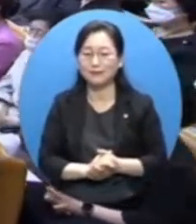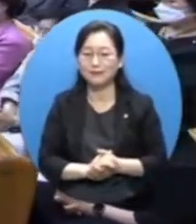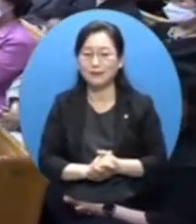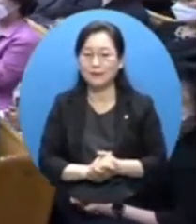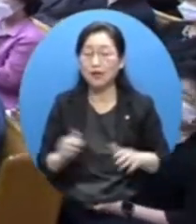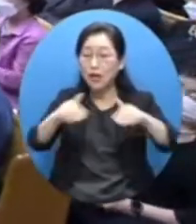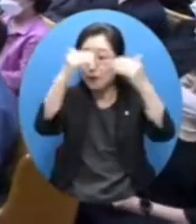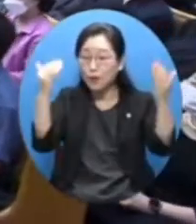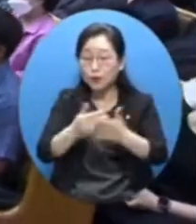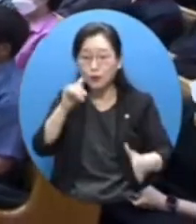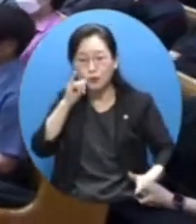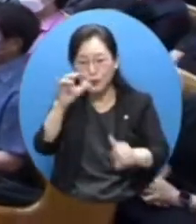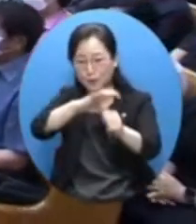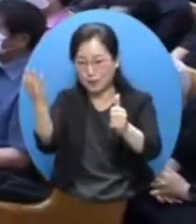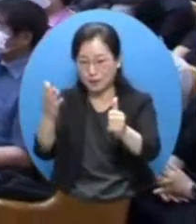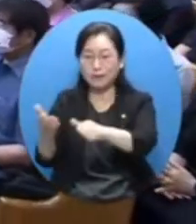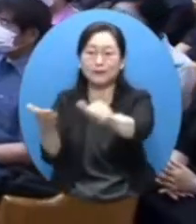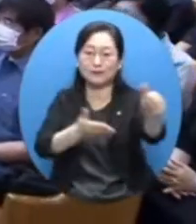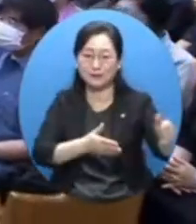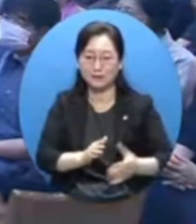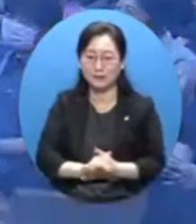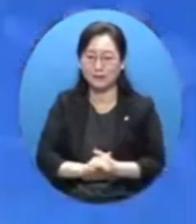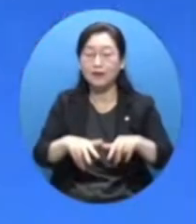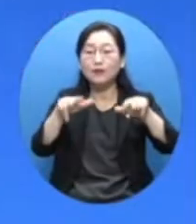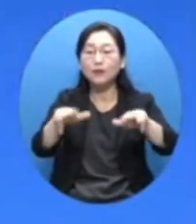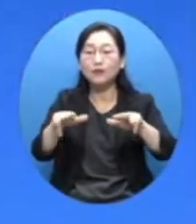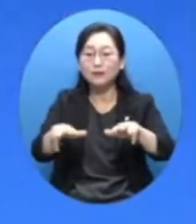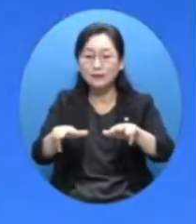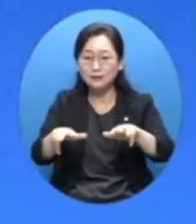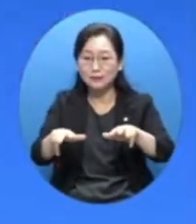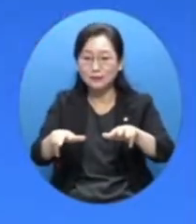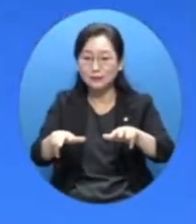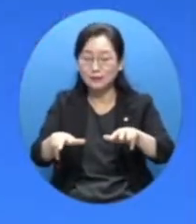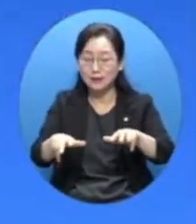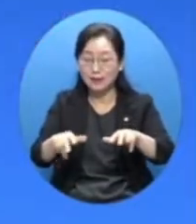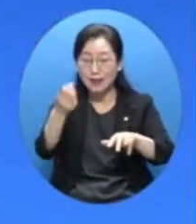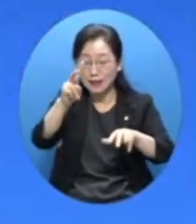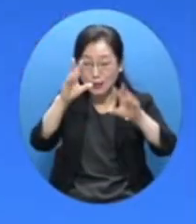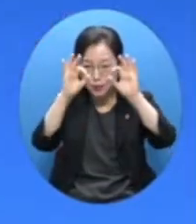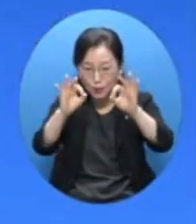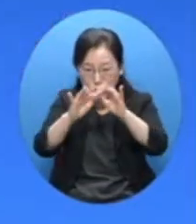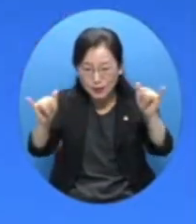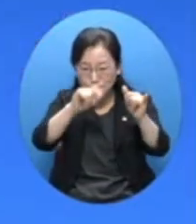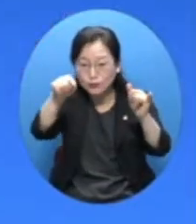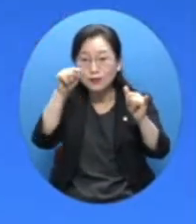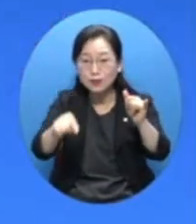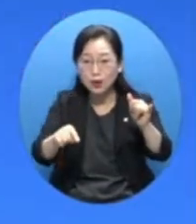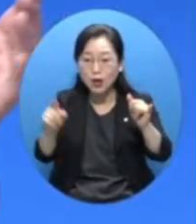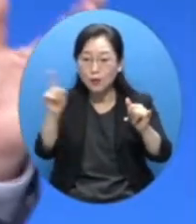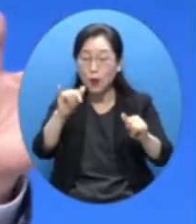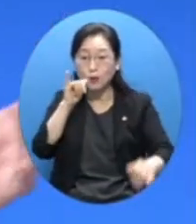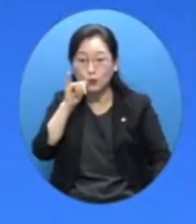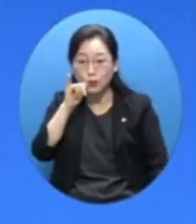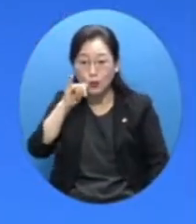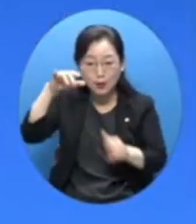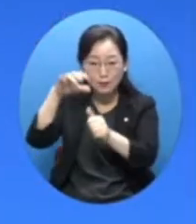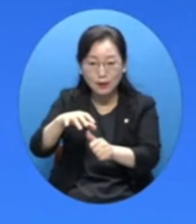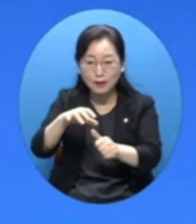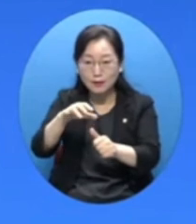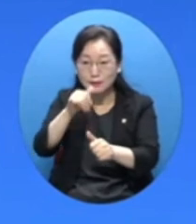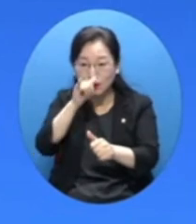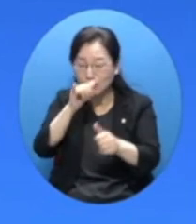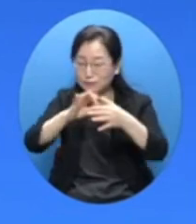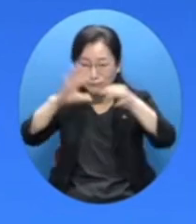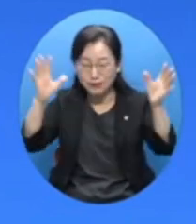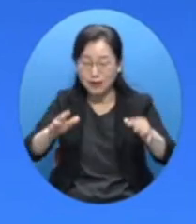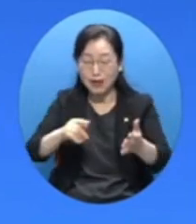모든 중도에서 벗어나시기를 바랍니다 오늘이 TV 생존 예배드리는 가운데 어떠한 중독의 고통이